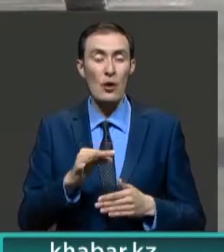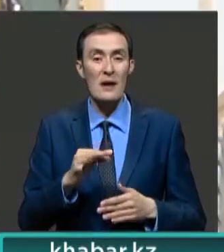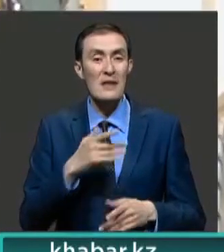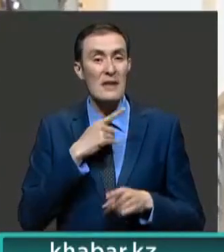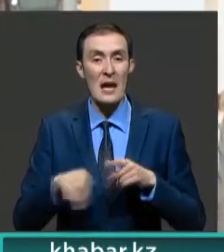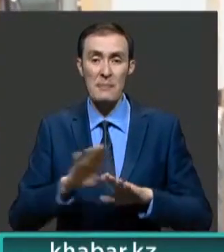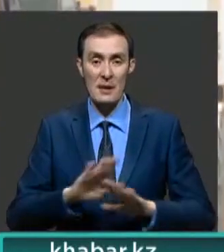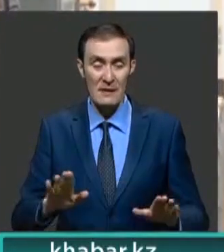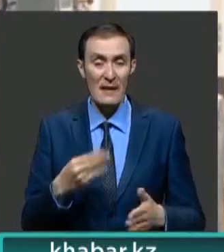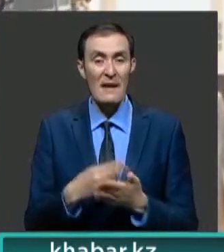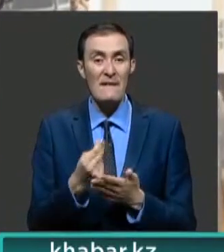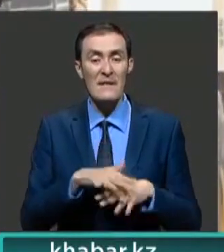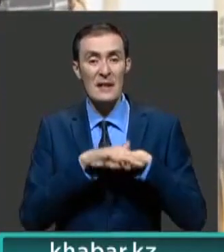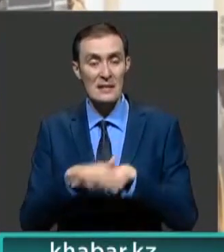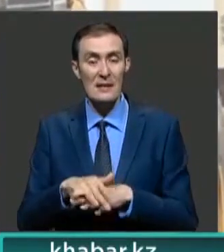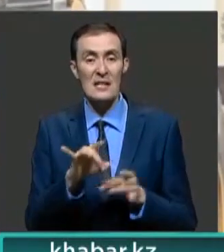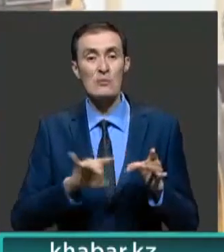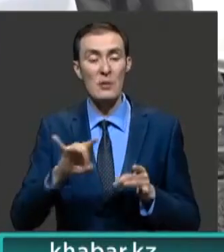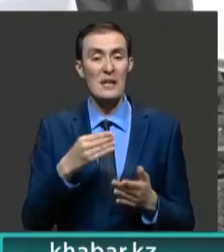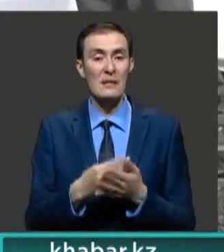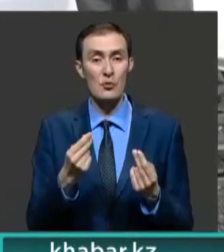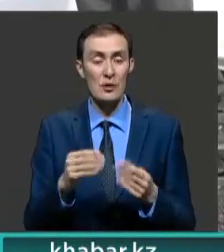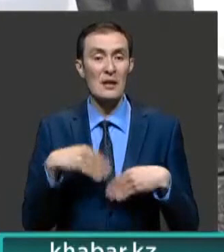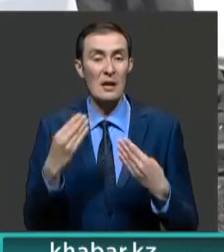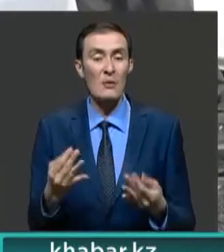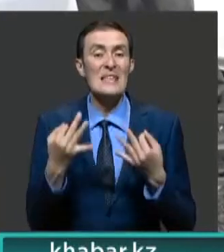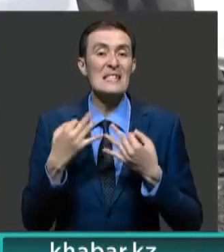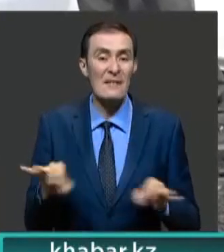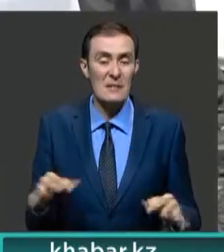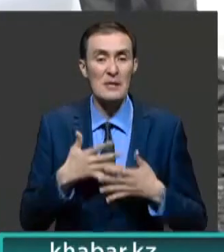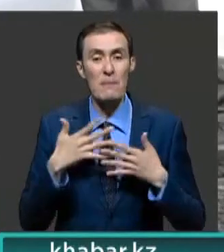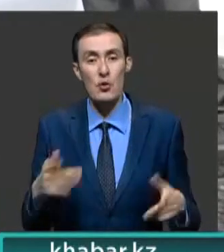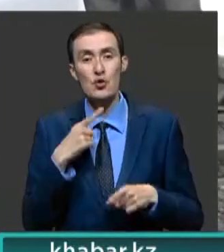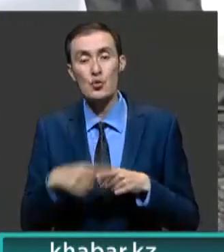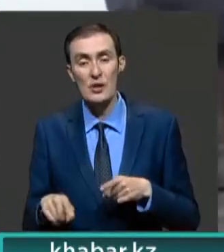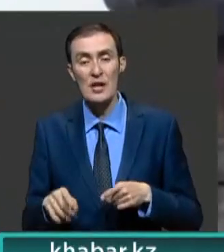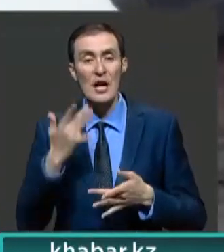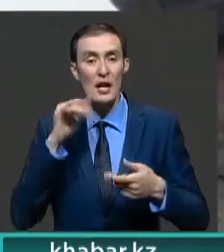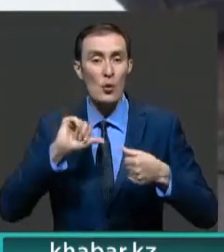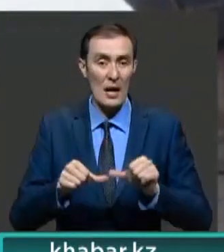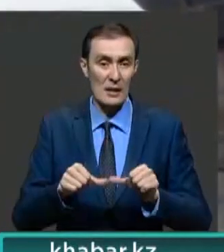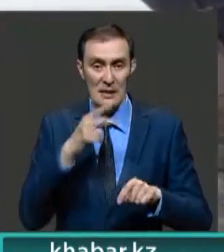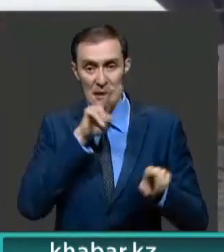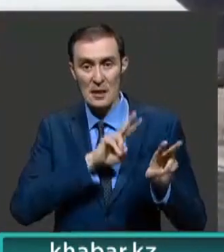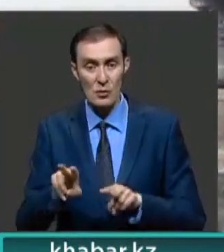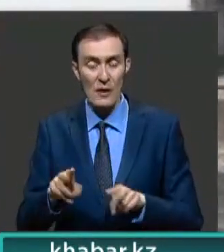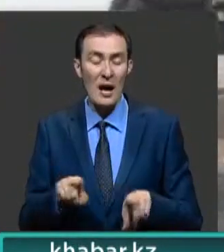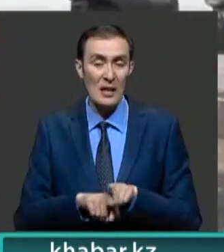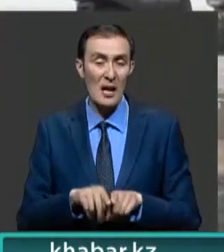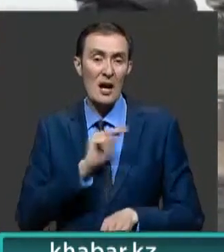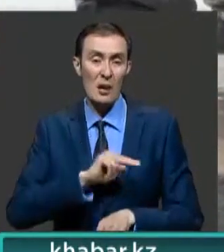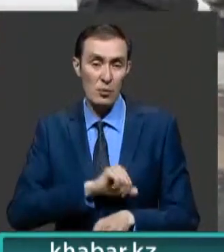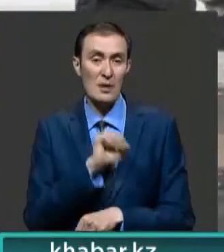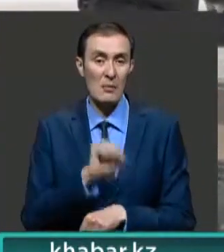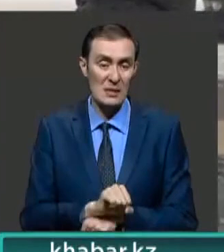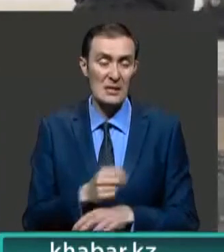центре уверены, финансирование из республиканского бюджета дало бы независимость, большую скорость и регулярность надзора. А так процесс тормозится. И